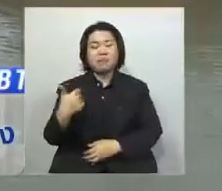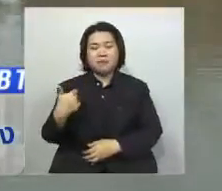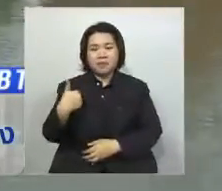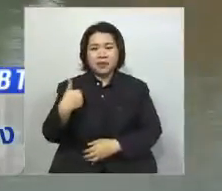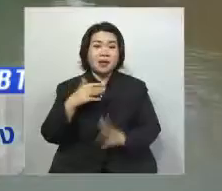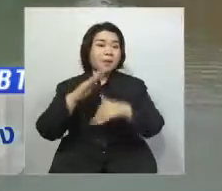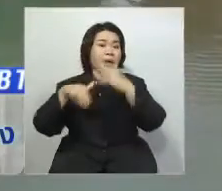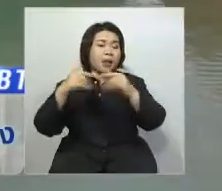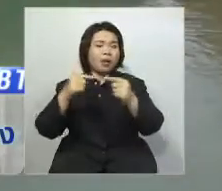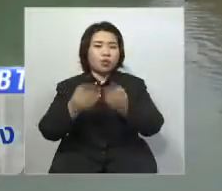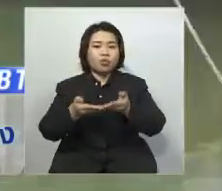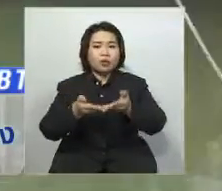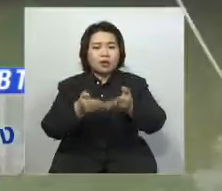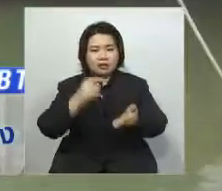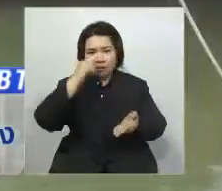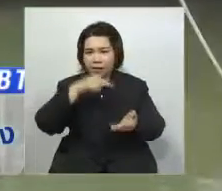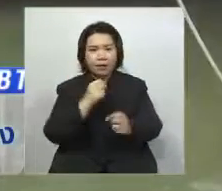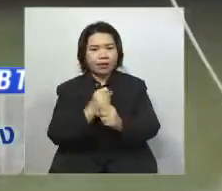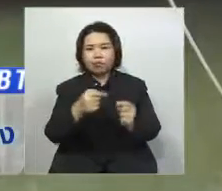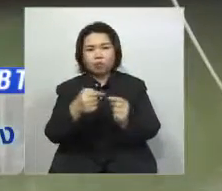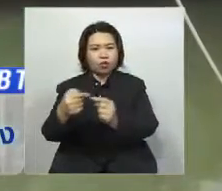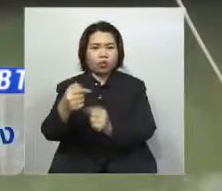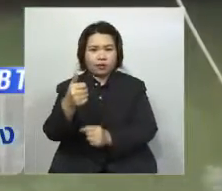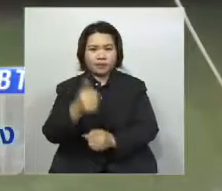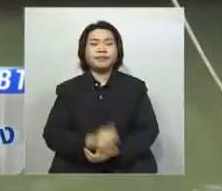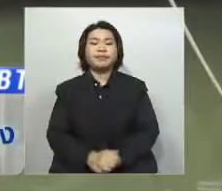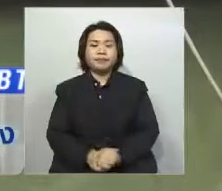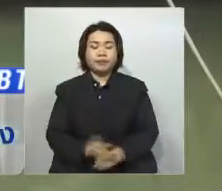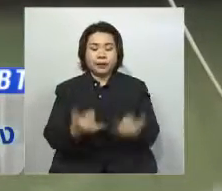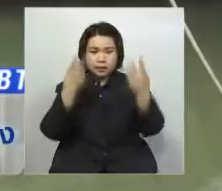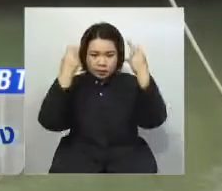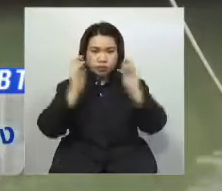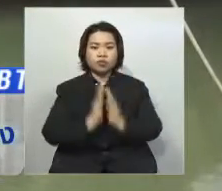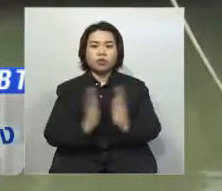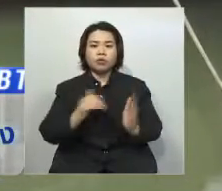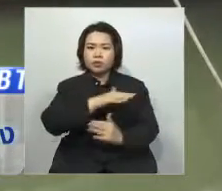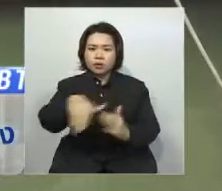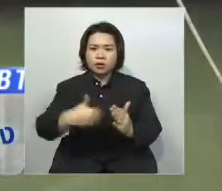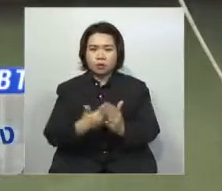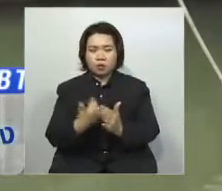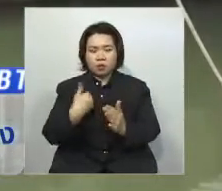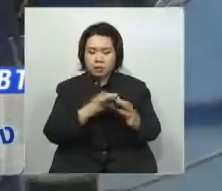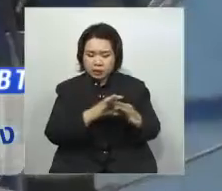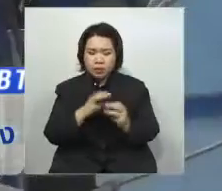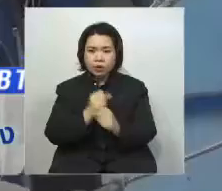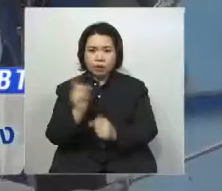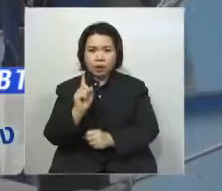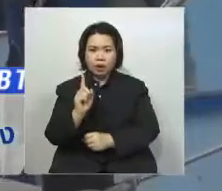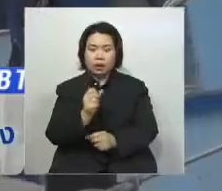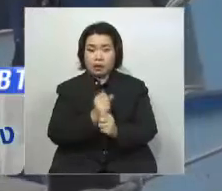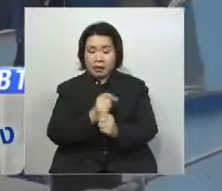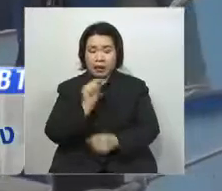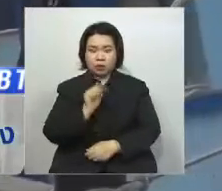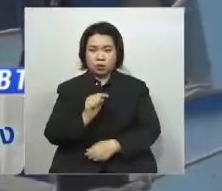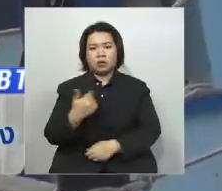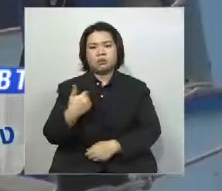การยกระดับการประมงของไทยอย่างยั่งยืนนายกรัฐมนตรียังขอบคุณทุกภาคส่วนที่เกี่ยวข้องนะคะที่ทำให้การทำงานในด้าน